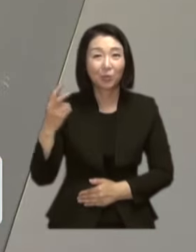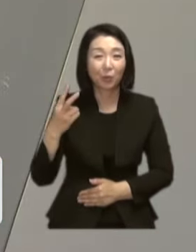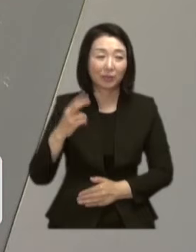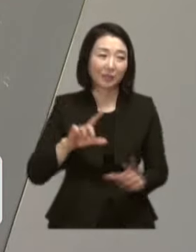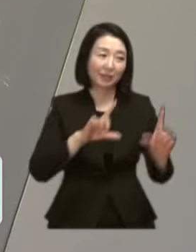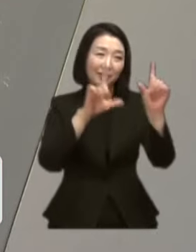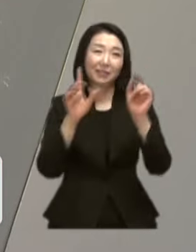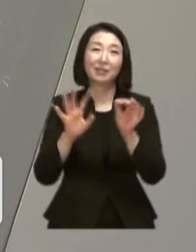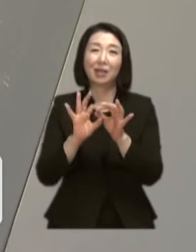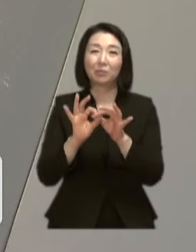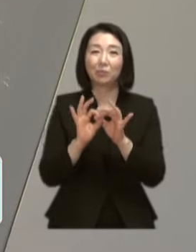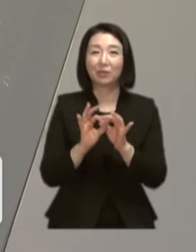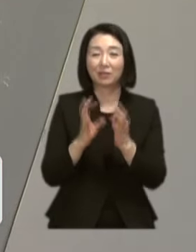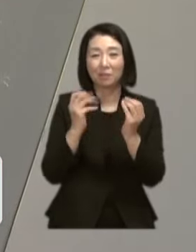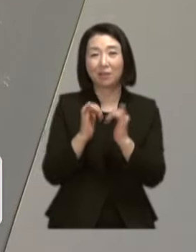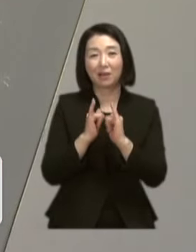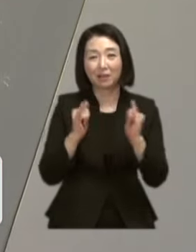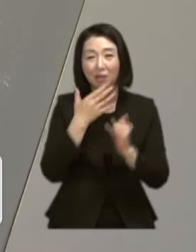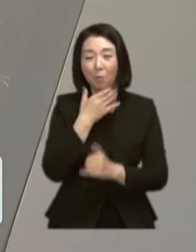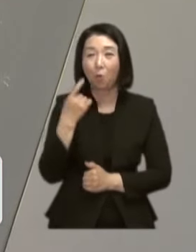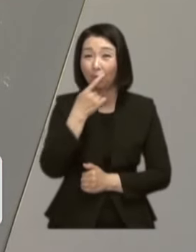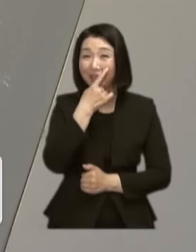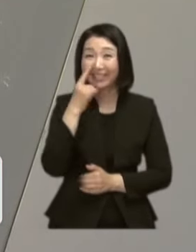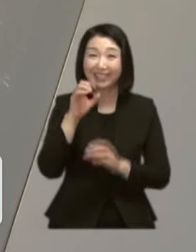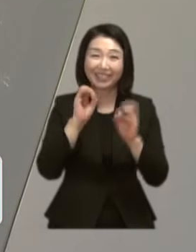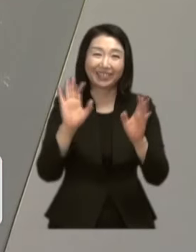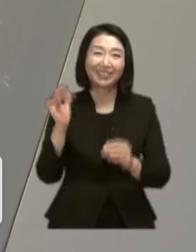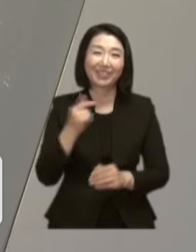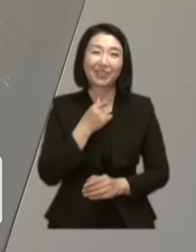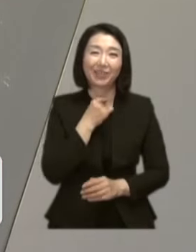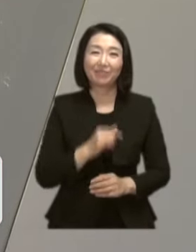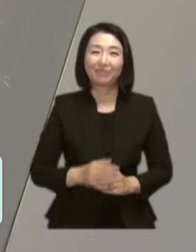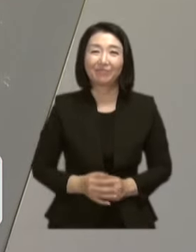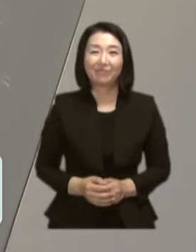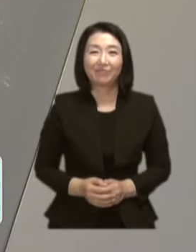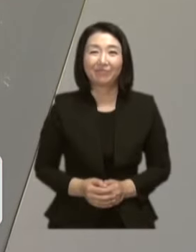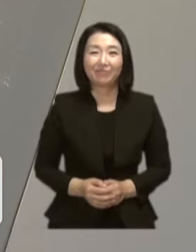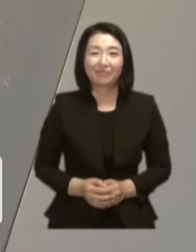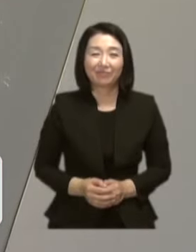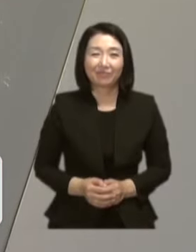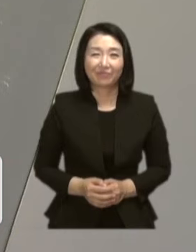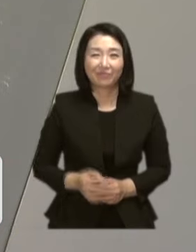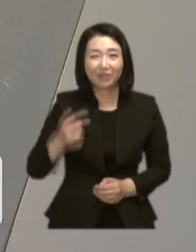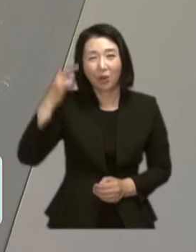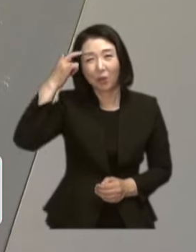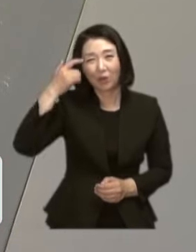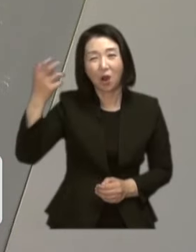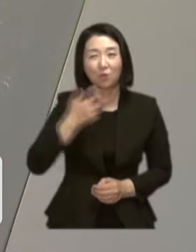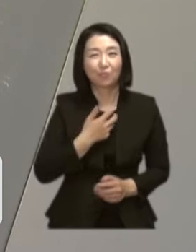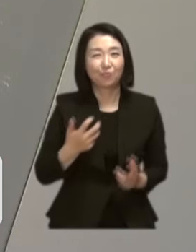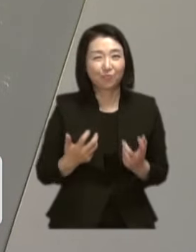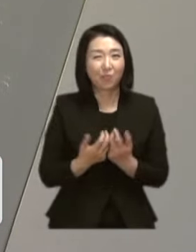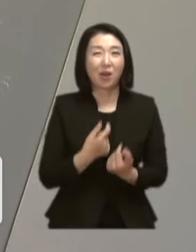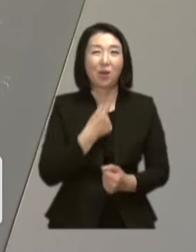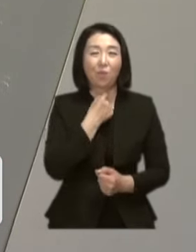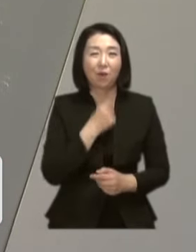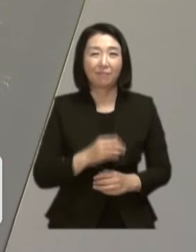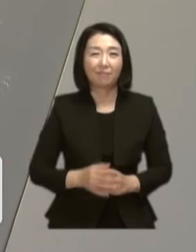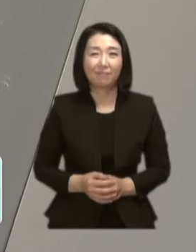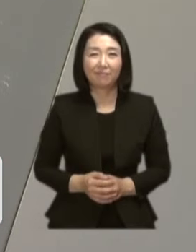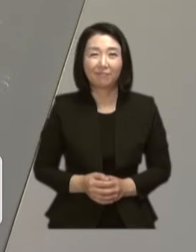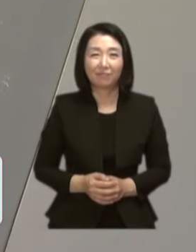아이들의 삶을 통해서 많은 사람들에게 복음이 증거됐으면 좋겠고요. 그리고 저희가 영적으로 충만해졌으면 좋겠습니다. 그리고 하나님